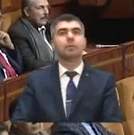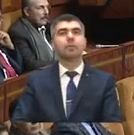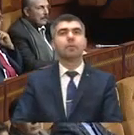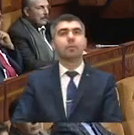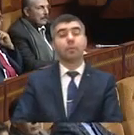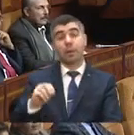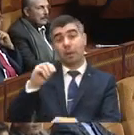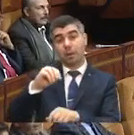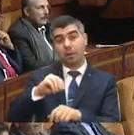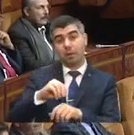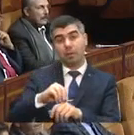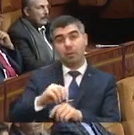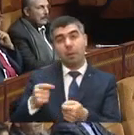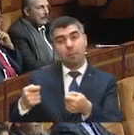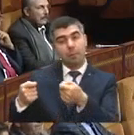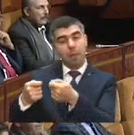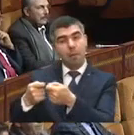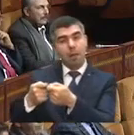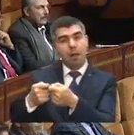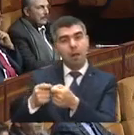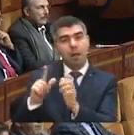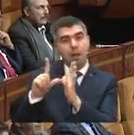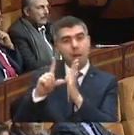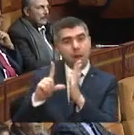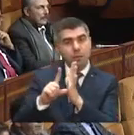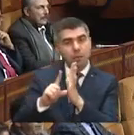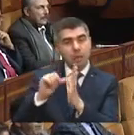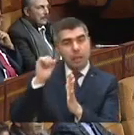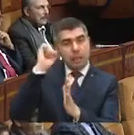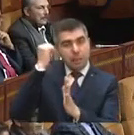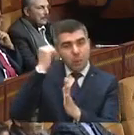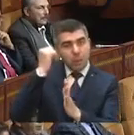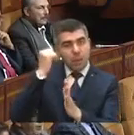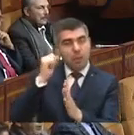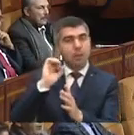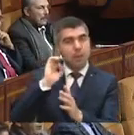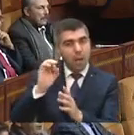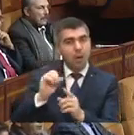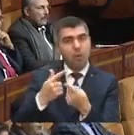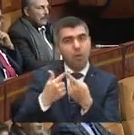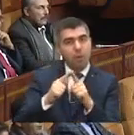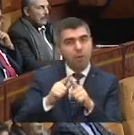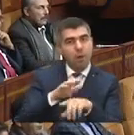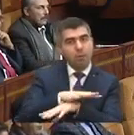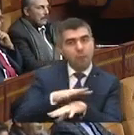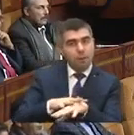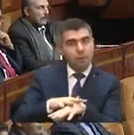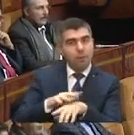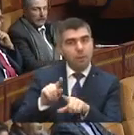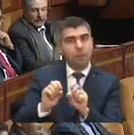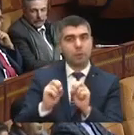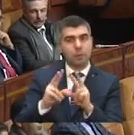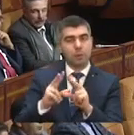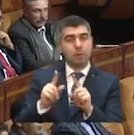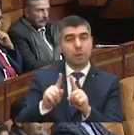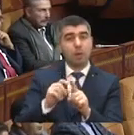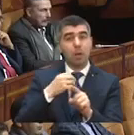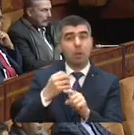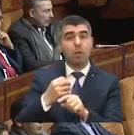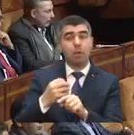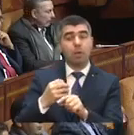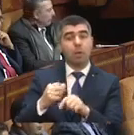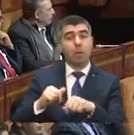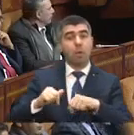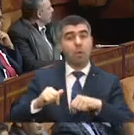ايضا نفس الماده 82 كتكلم على التكوين المهني بانه اختصاص ذاتي للجهات، ولكن جلاله الملك عين كاتب الدوله في التكوين